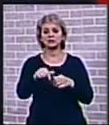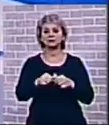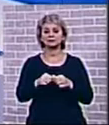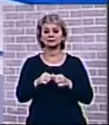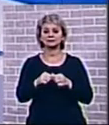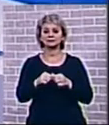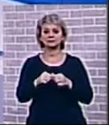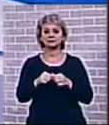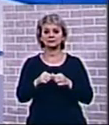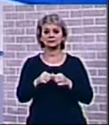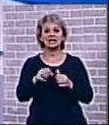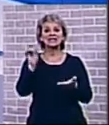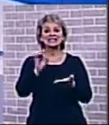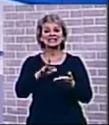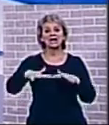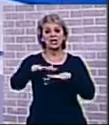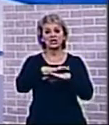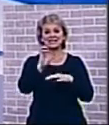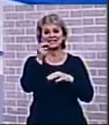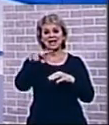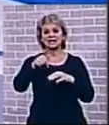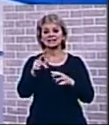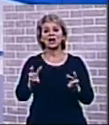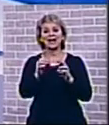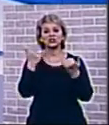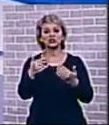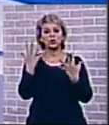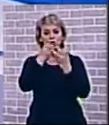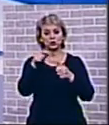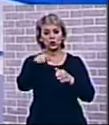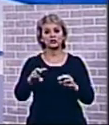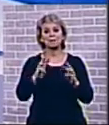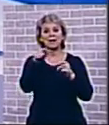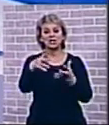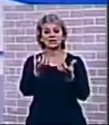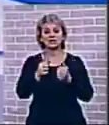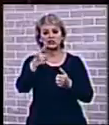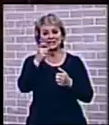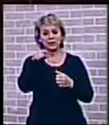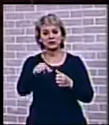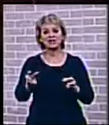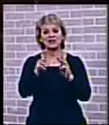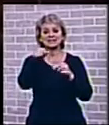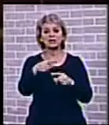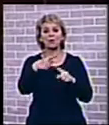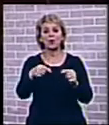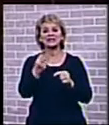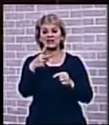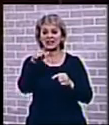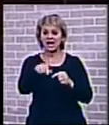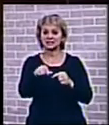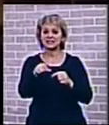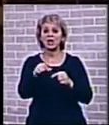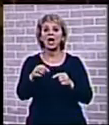помощь. Центральный рынок Сальска горел сегодня ночью. Пожарные получили сообщение о возгорании в половине